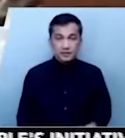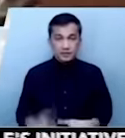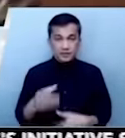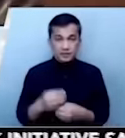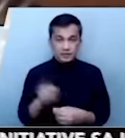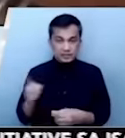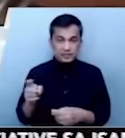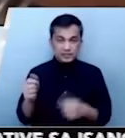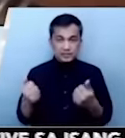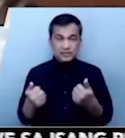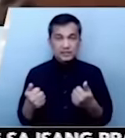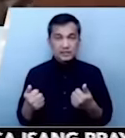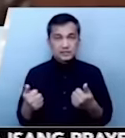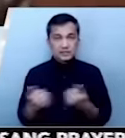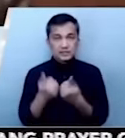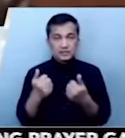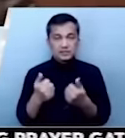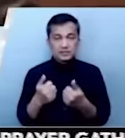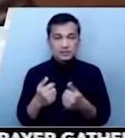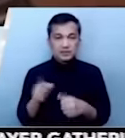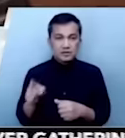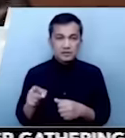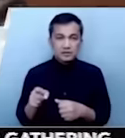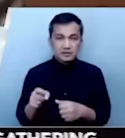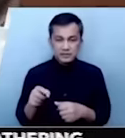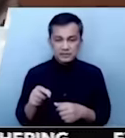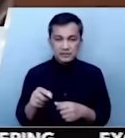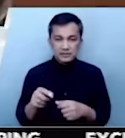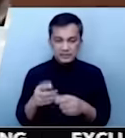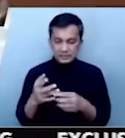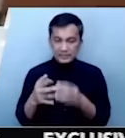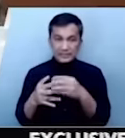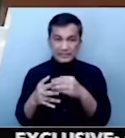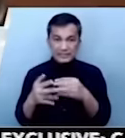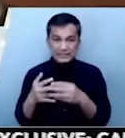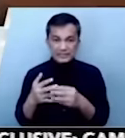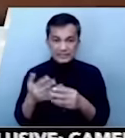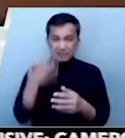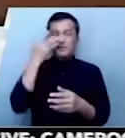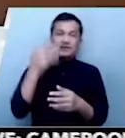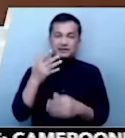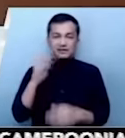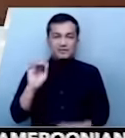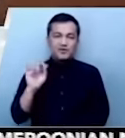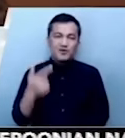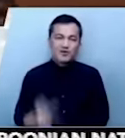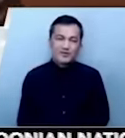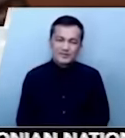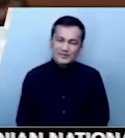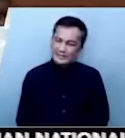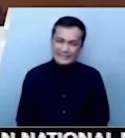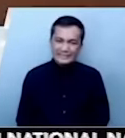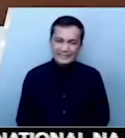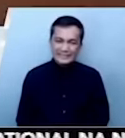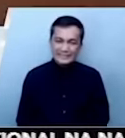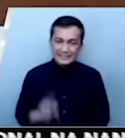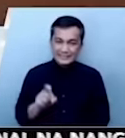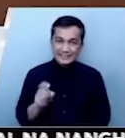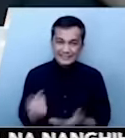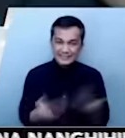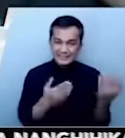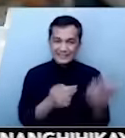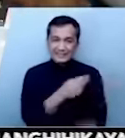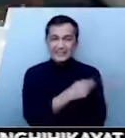aksidenteng pagkakasundot ng daliri ni Beauty sa mga mata ni Bong. Kaya kailangang dalhin ito sa